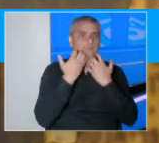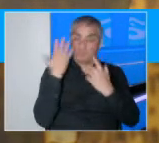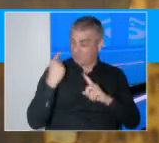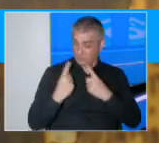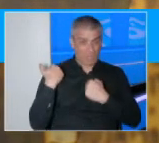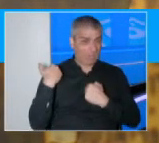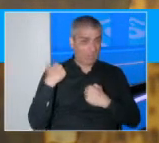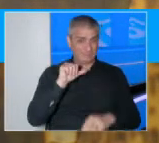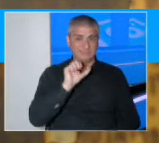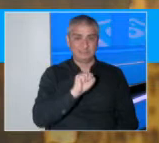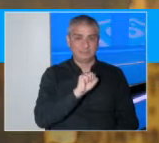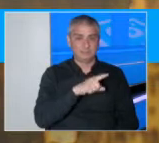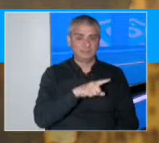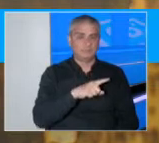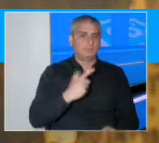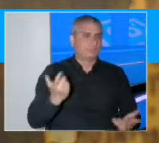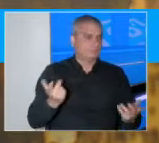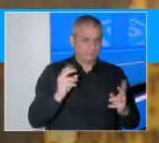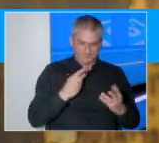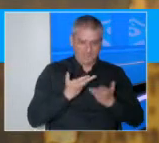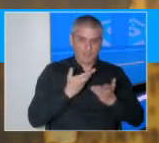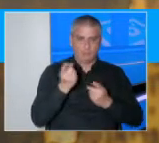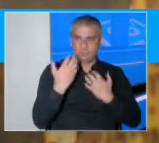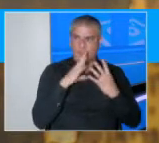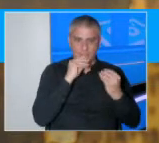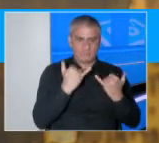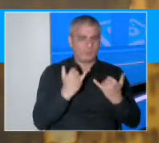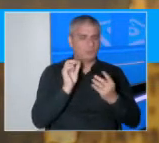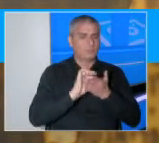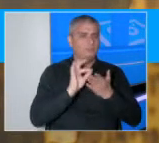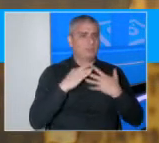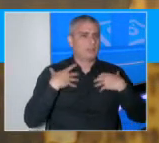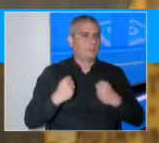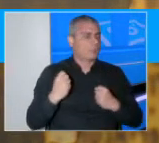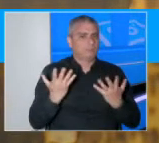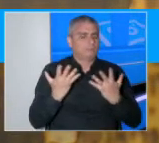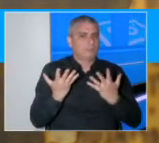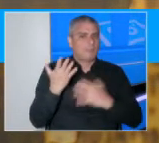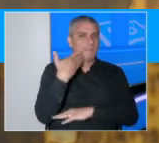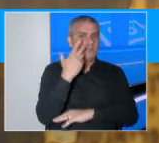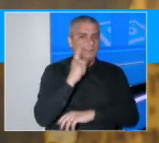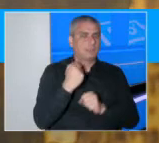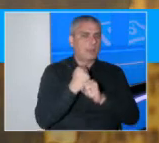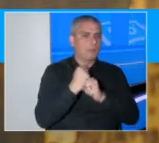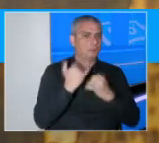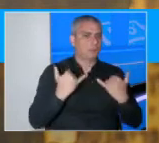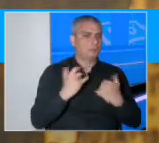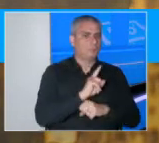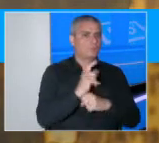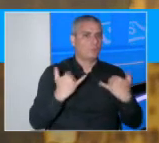המקרה הזה של איציק. כן. ועל היחס הזה שאתה מדבר עליו של משרד הביטחון, מה המדינה צריכה לעשות בעת